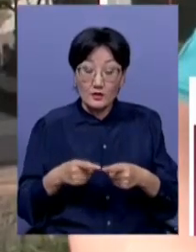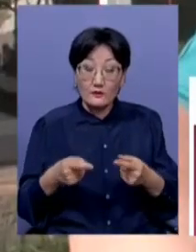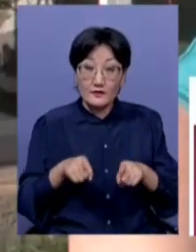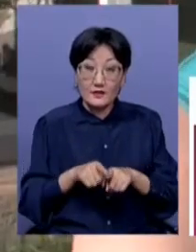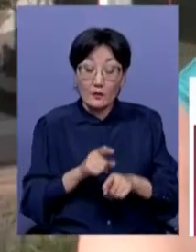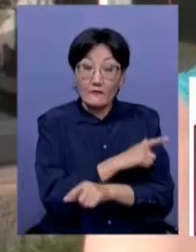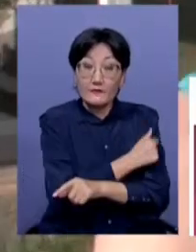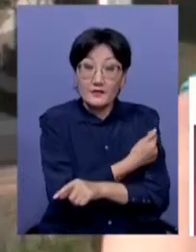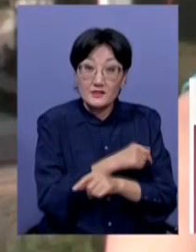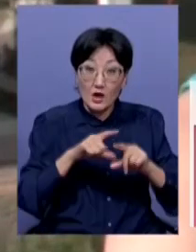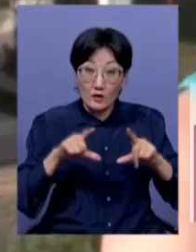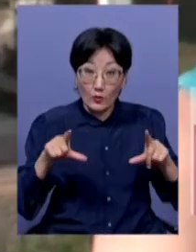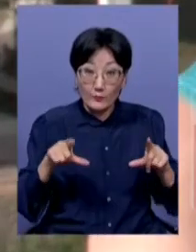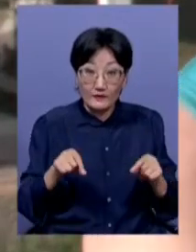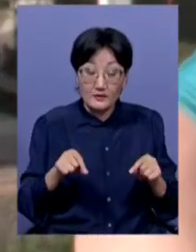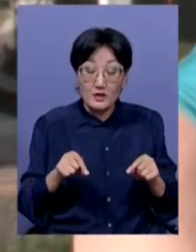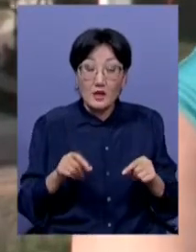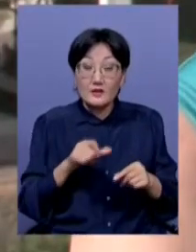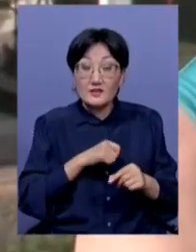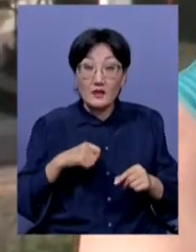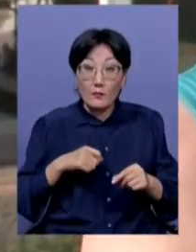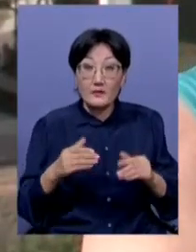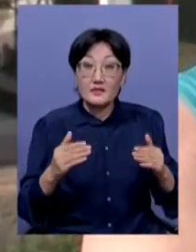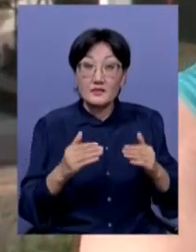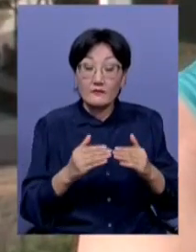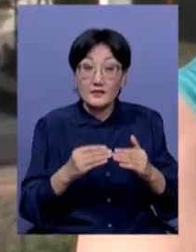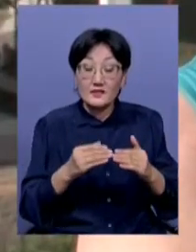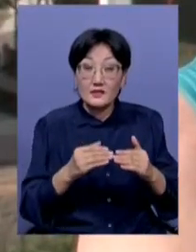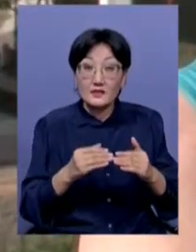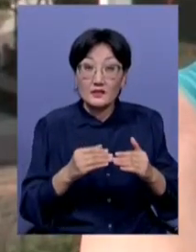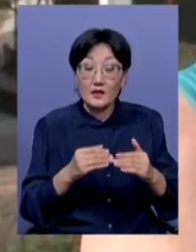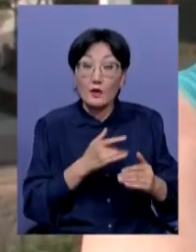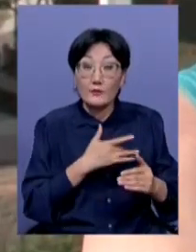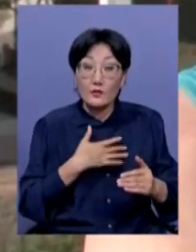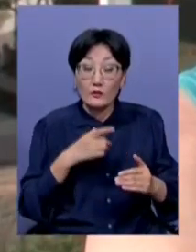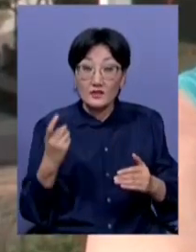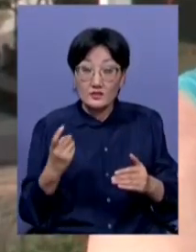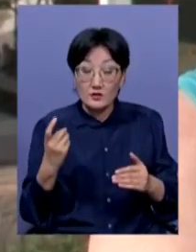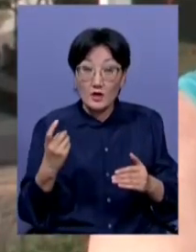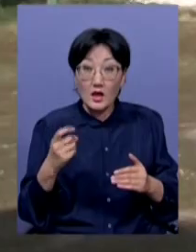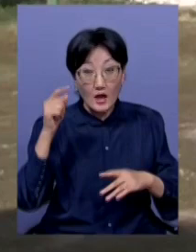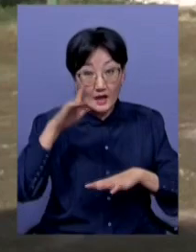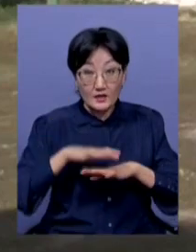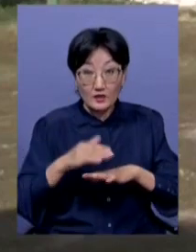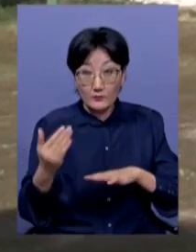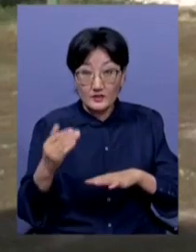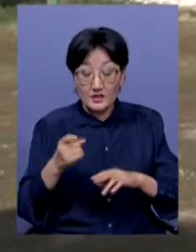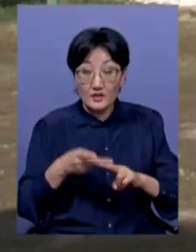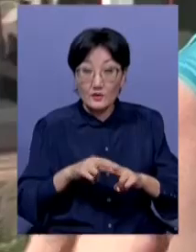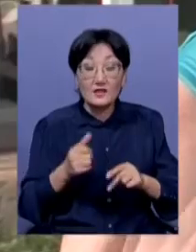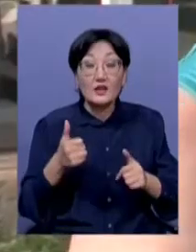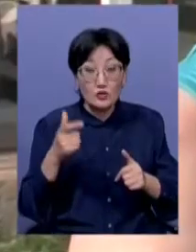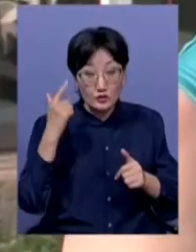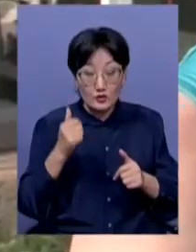этого ветеринарного управления. Ну а сама фазенда принадлежит чиновнику акимата. Я это четко